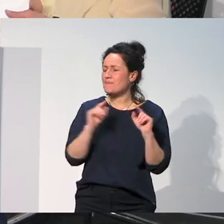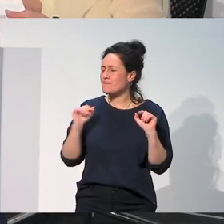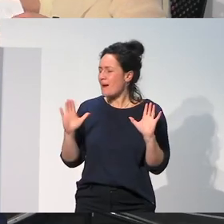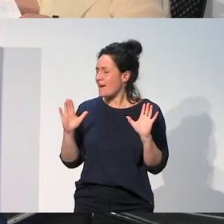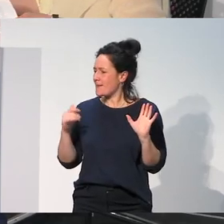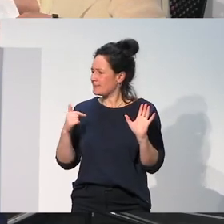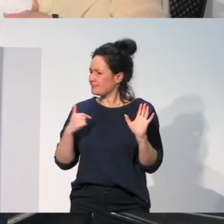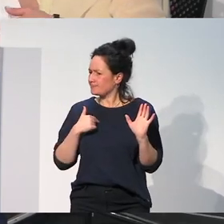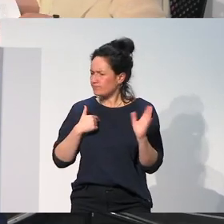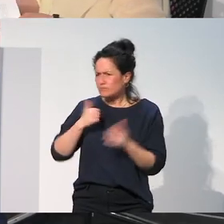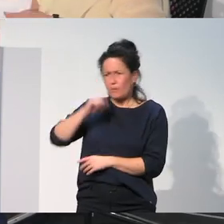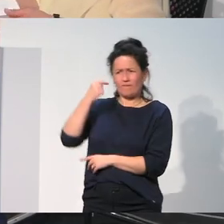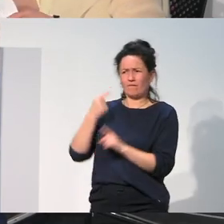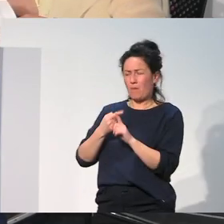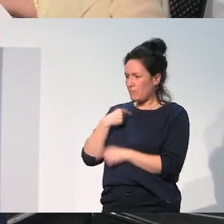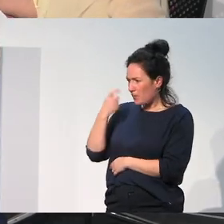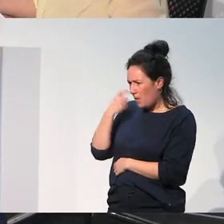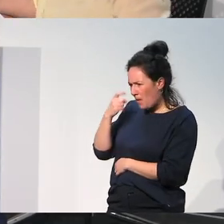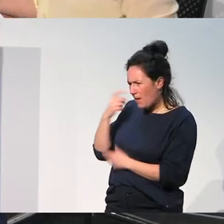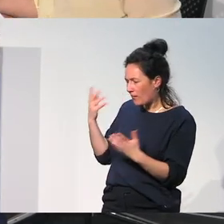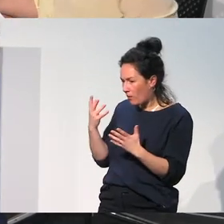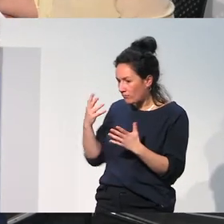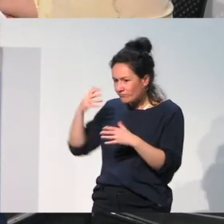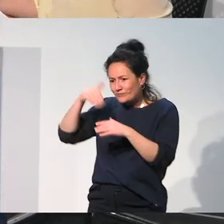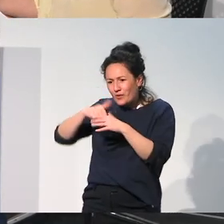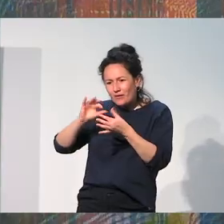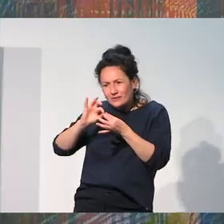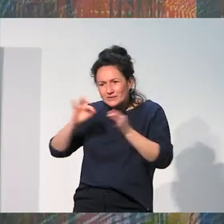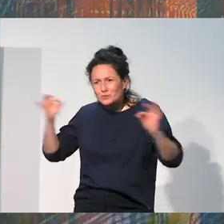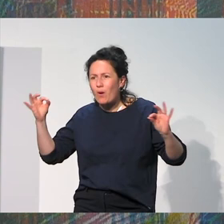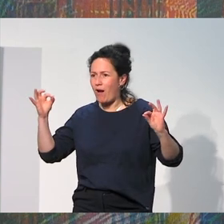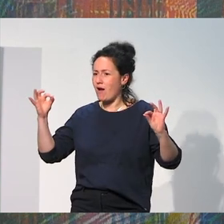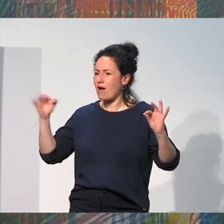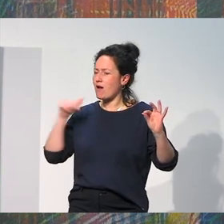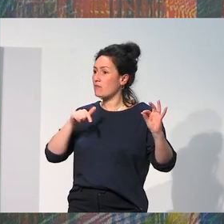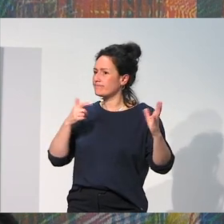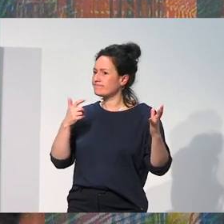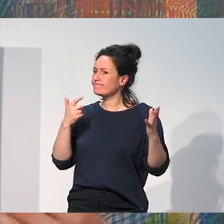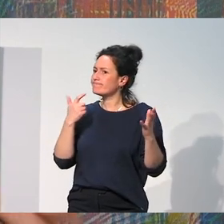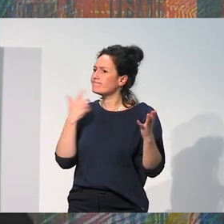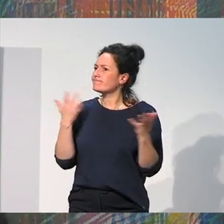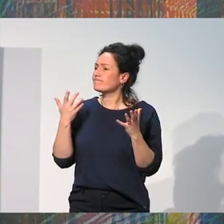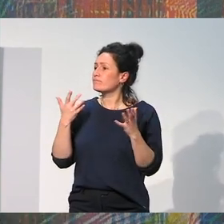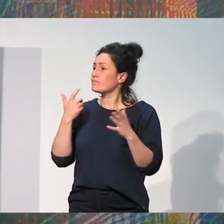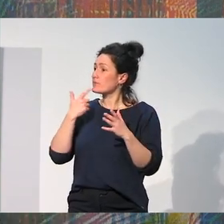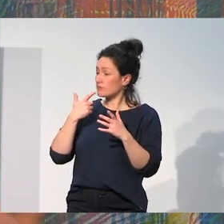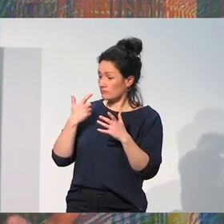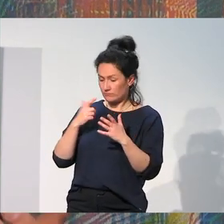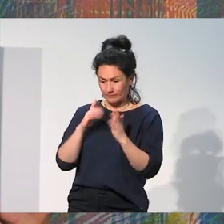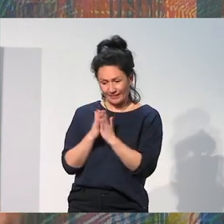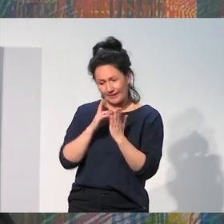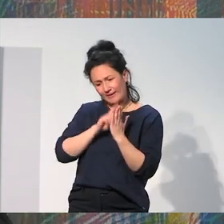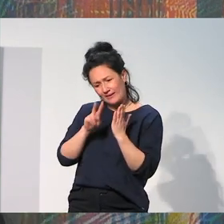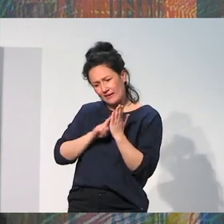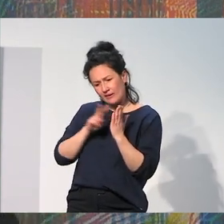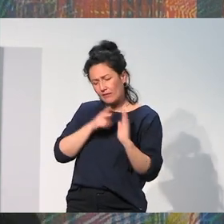moi, ça illustré par le fait, en fait, par une histoire. C'est-à-dire le fait que finalement, tout au long du roman, on ne voit